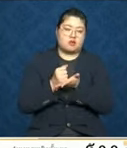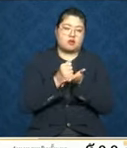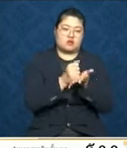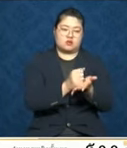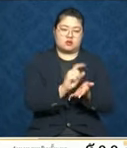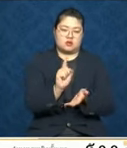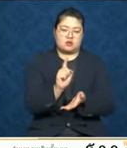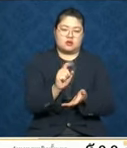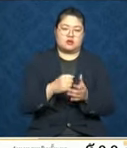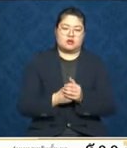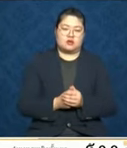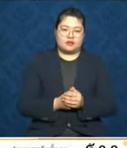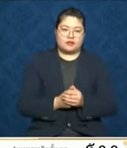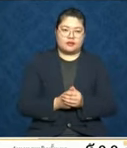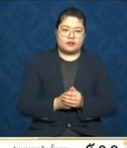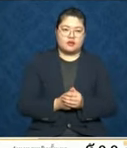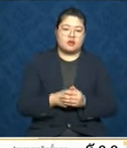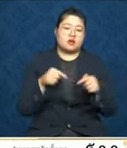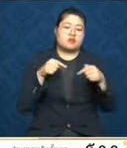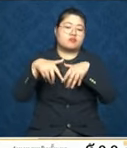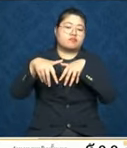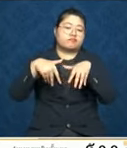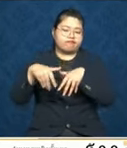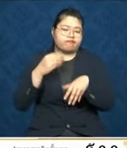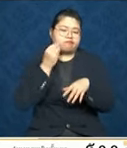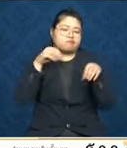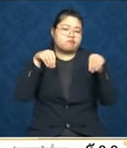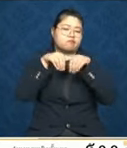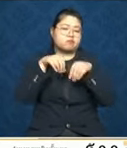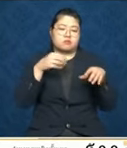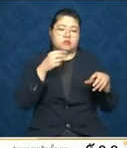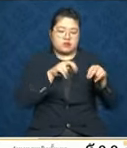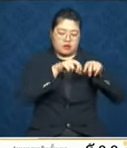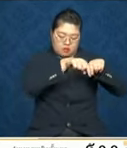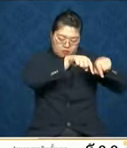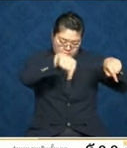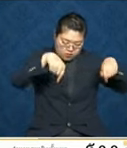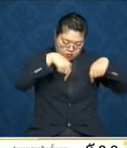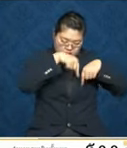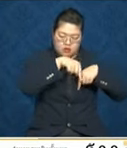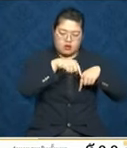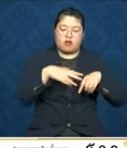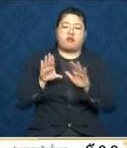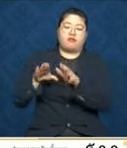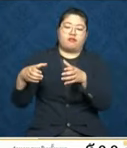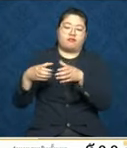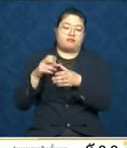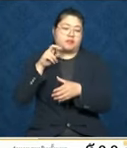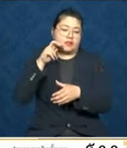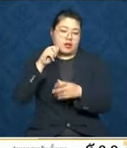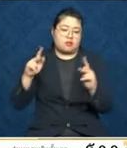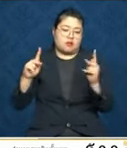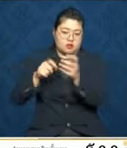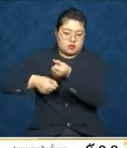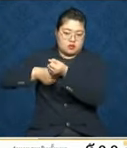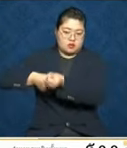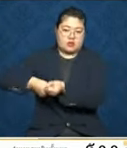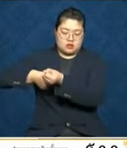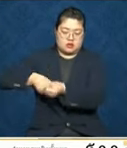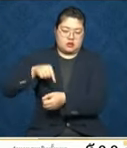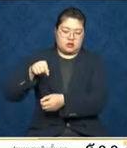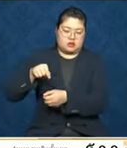การขาดแคลนน้ำอุปโภคบริโภคของประชาชนในพื้นที่ดังกล่าวจึงขอนำเรียนไปยังกรมชลประทานกระทรวงเกษตรและสหกร